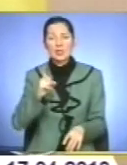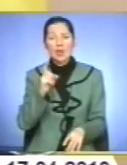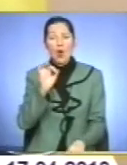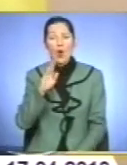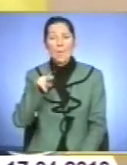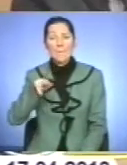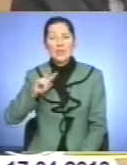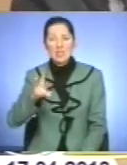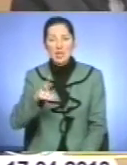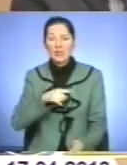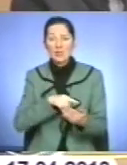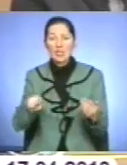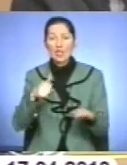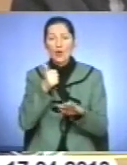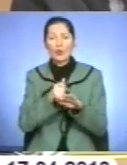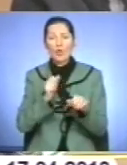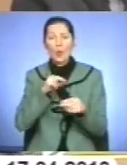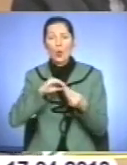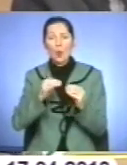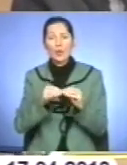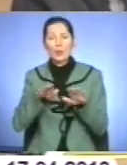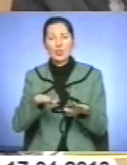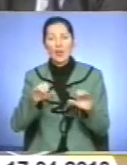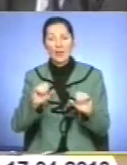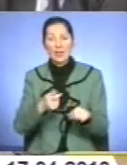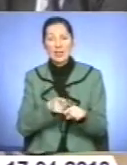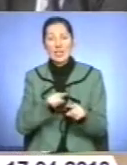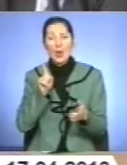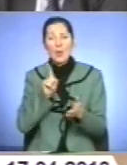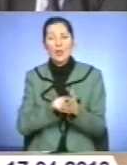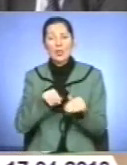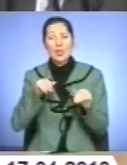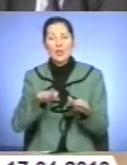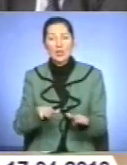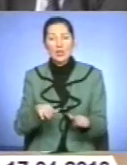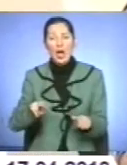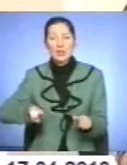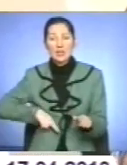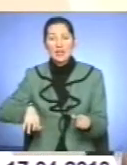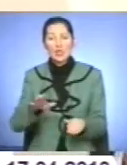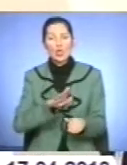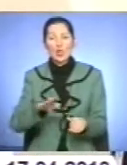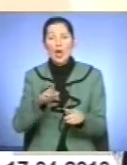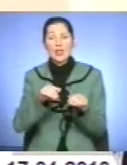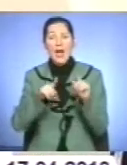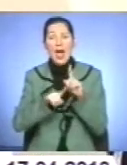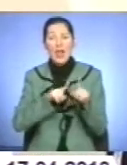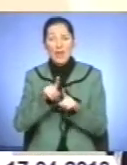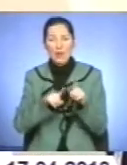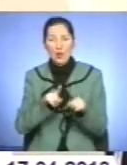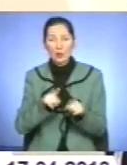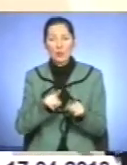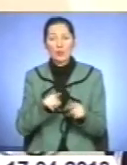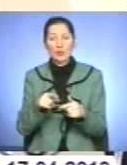головні проблеми місцевої влади, які повинна вирішити адміністративно-територіальна реформа. Планували взятися багато